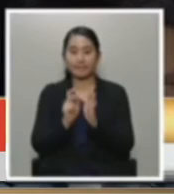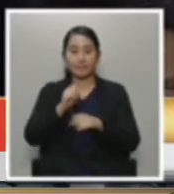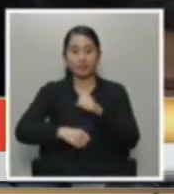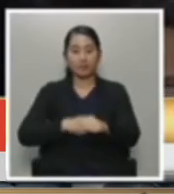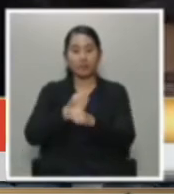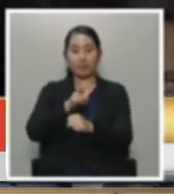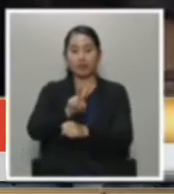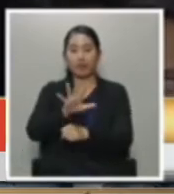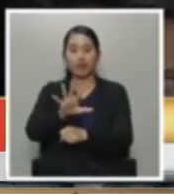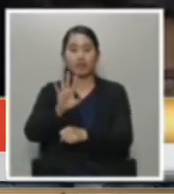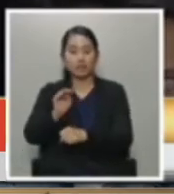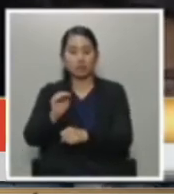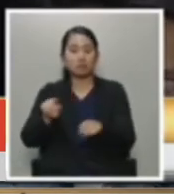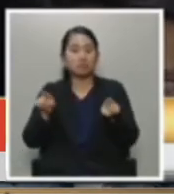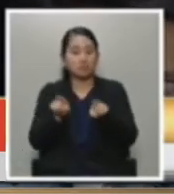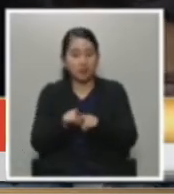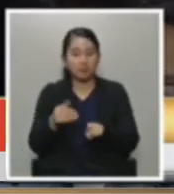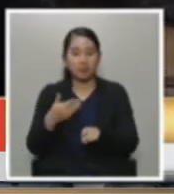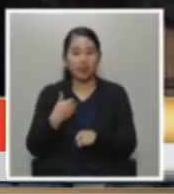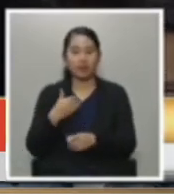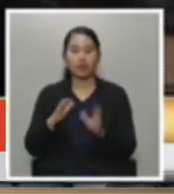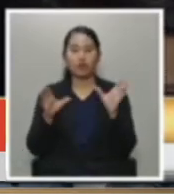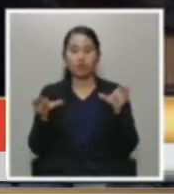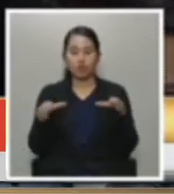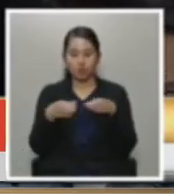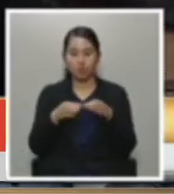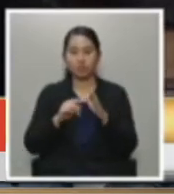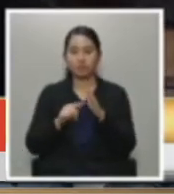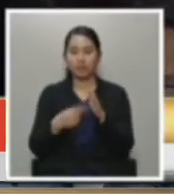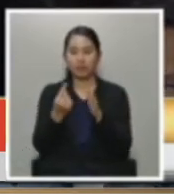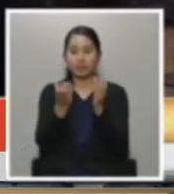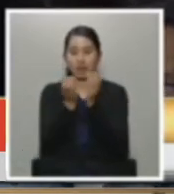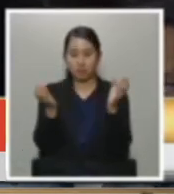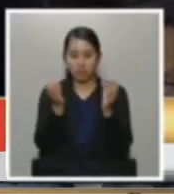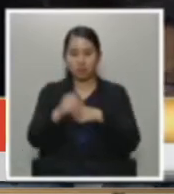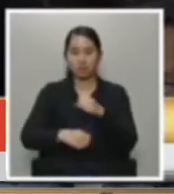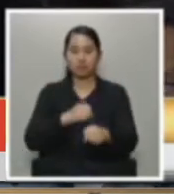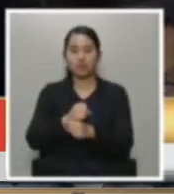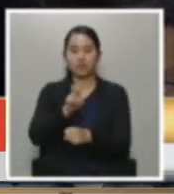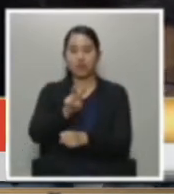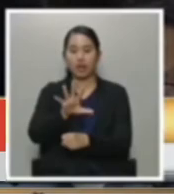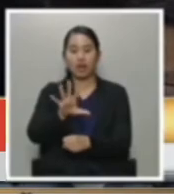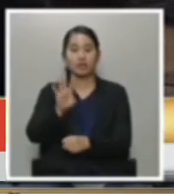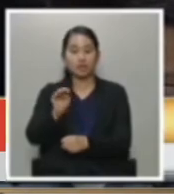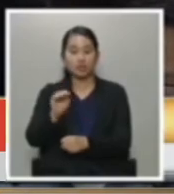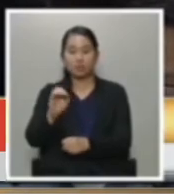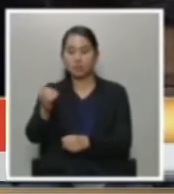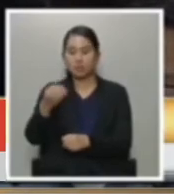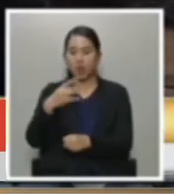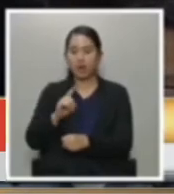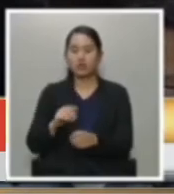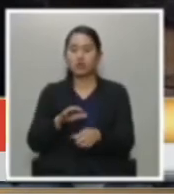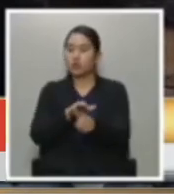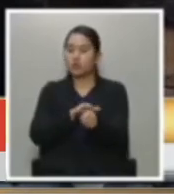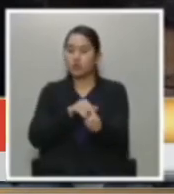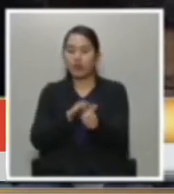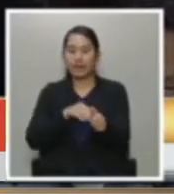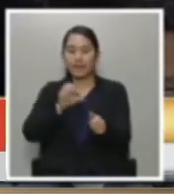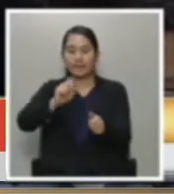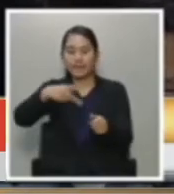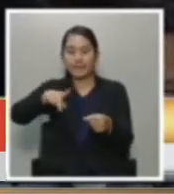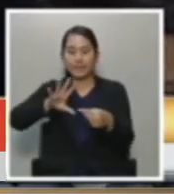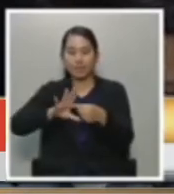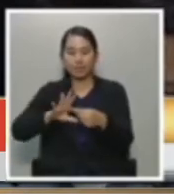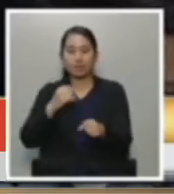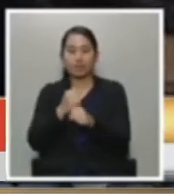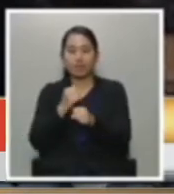มั้ยตอนนั้นพวกที่ร่างรัฐธรรมนูญ40โดยพวกผมเนี่ยบอกว่าสงสารสภาพัฒน์ทำงานแล้วไม่มี